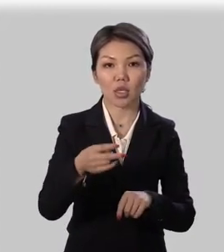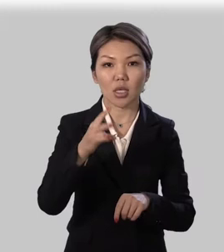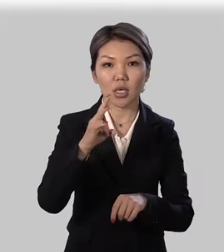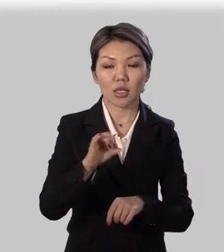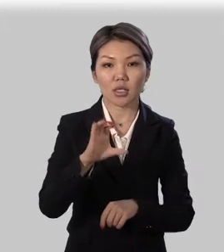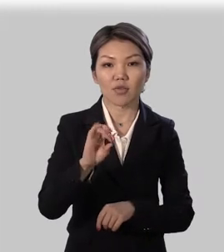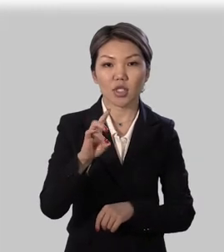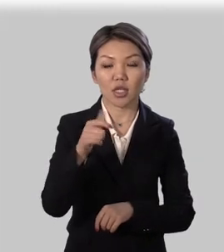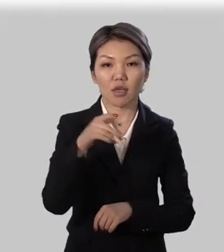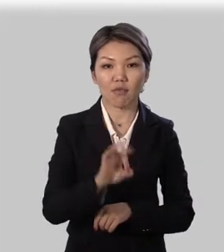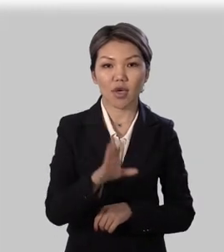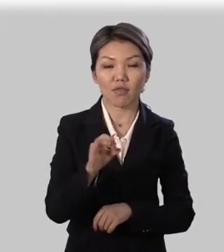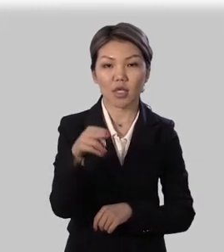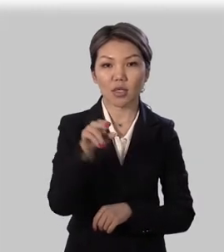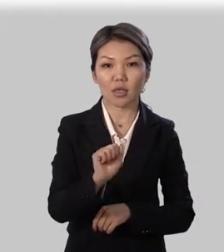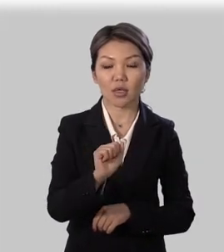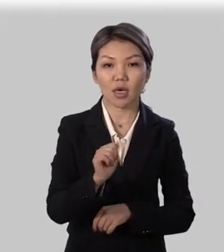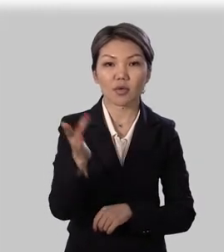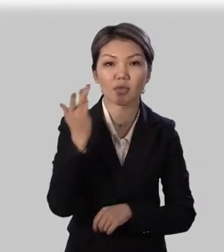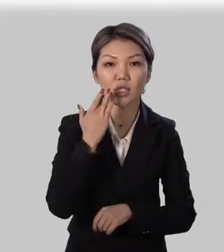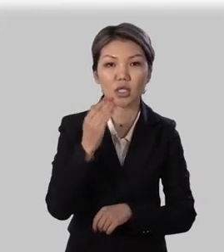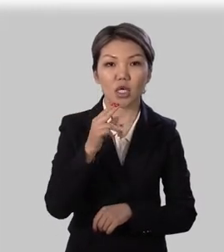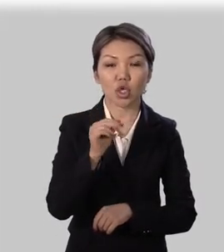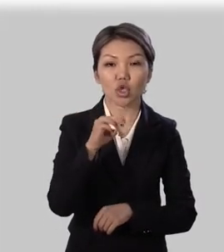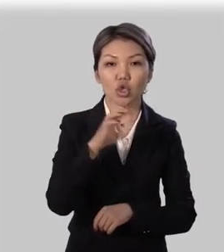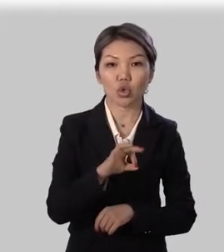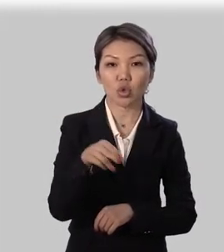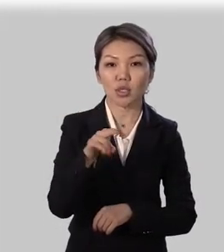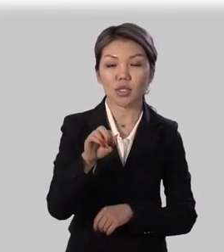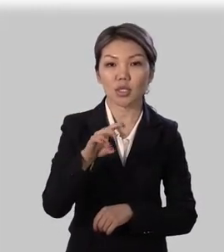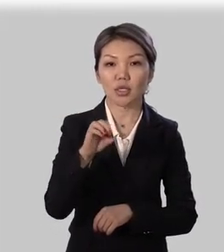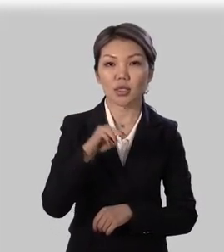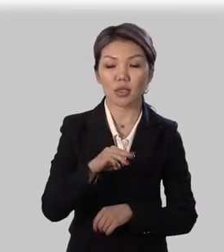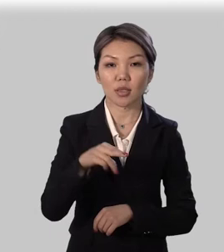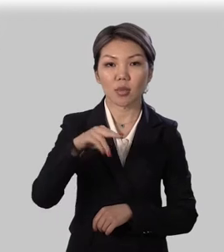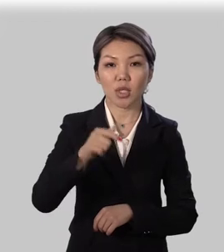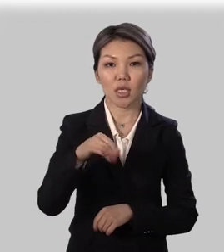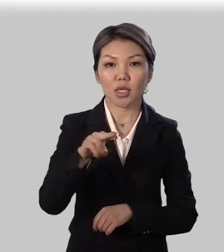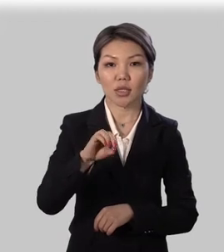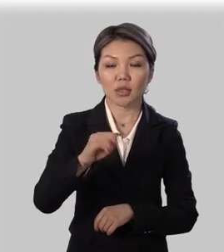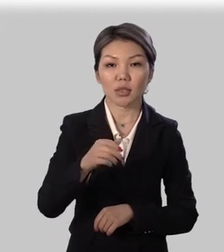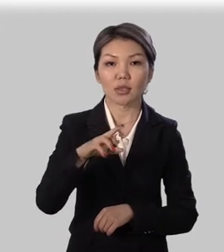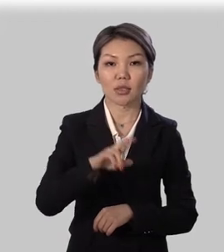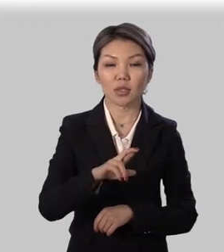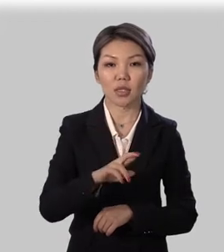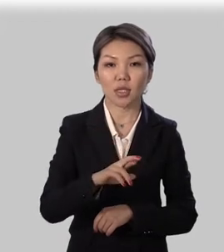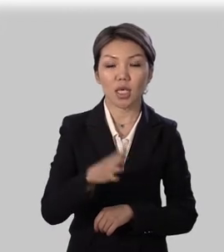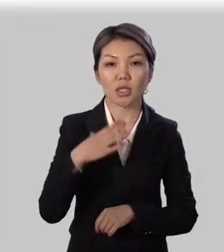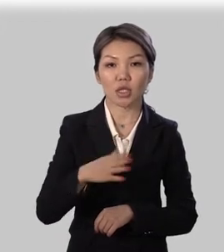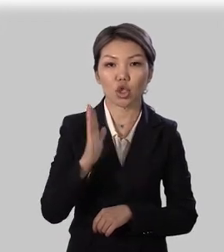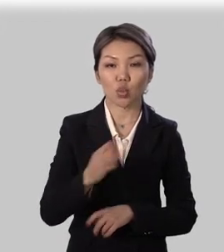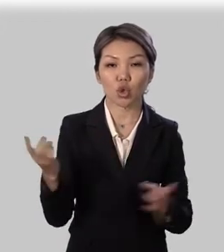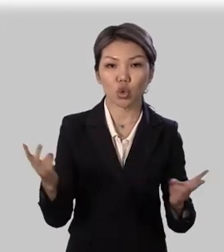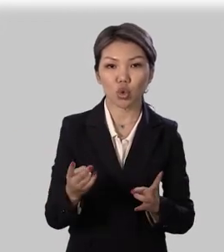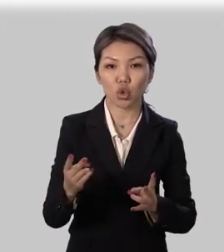несовершенного вида всегда что делай пригодится то есть для чего будет нужен